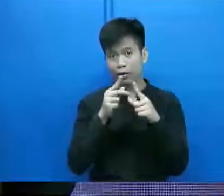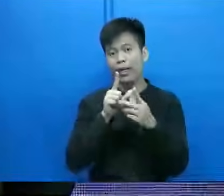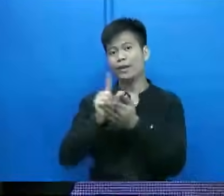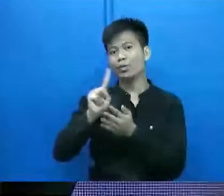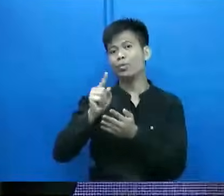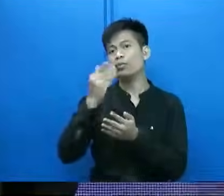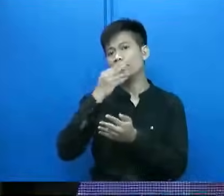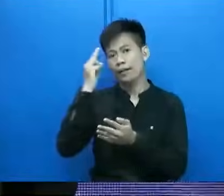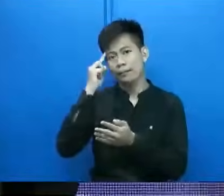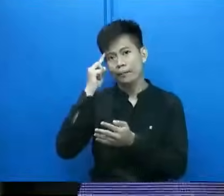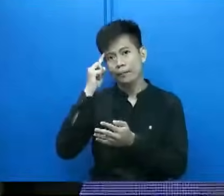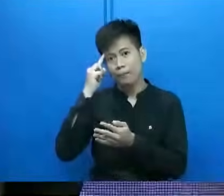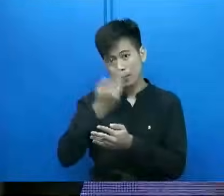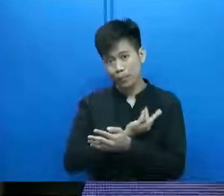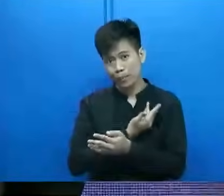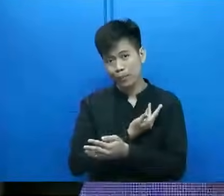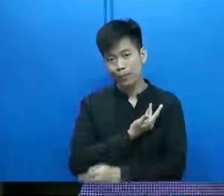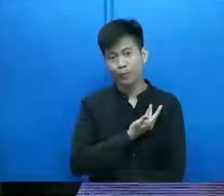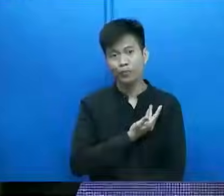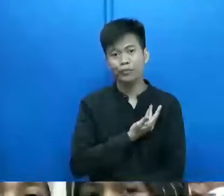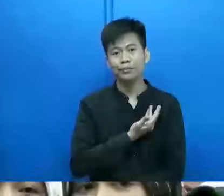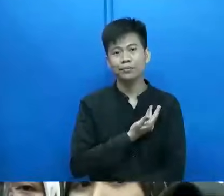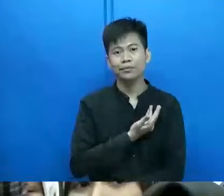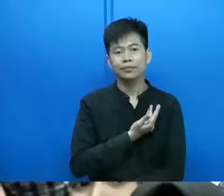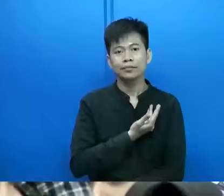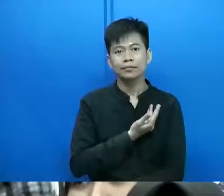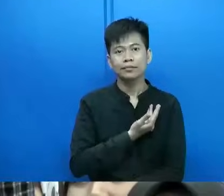Arabnya. Mau?